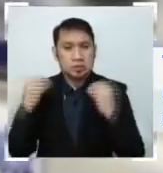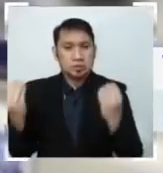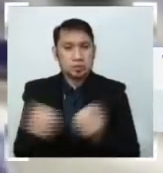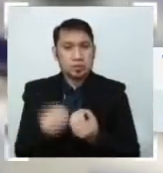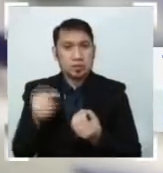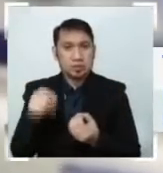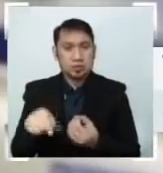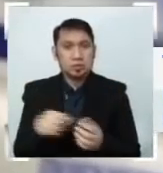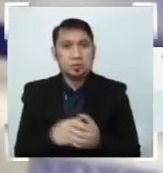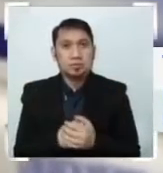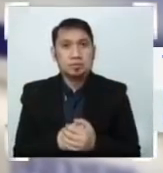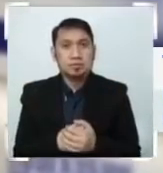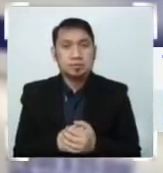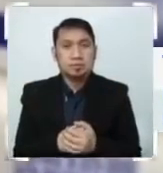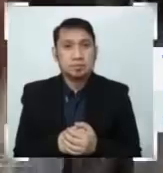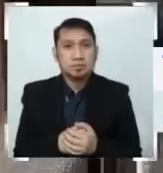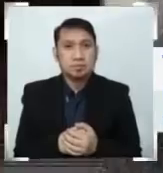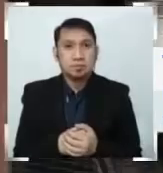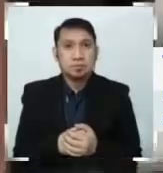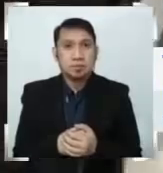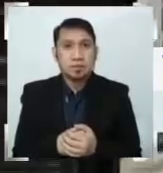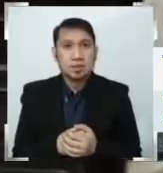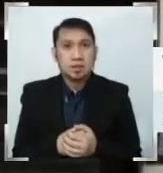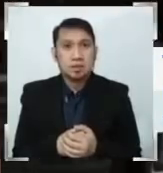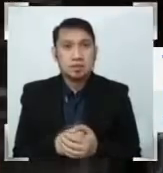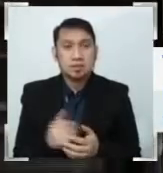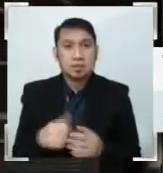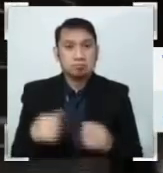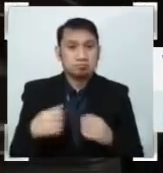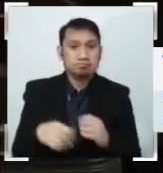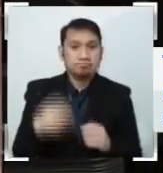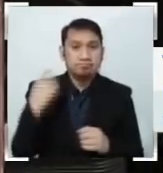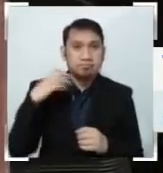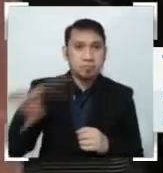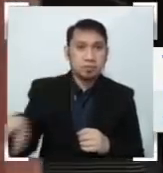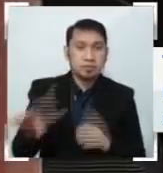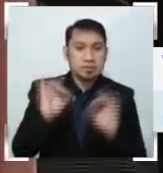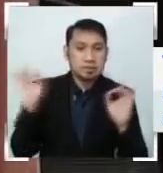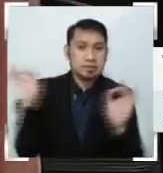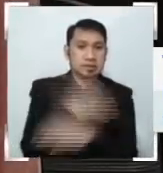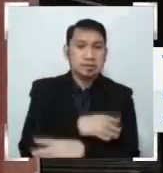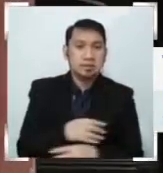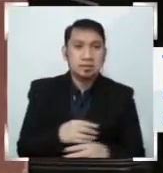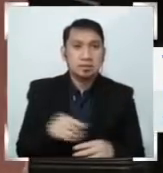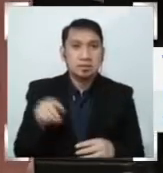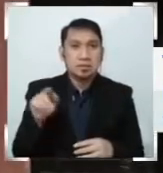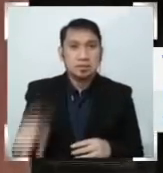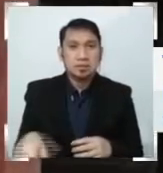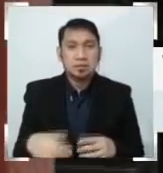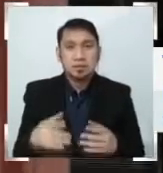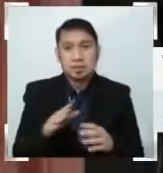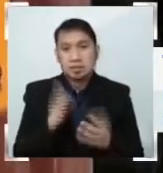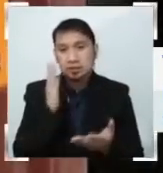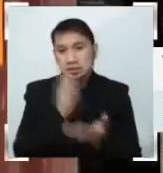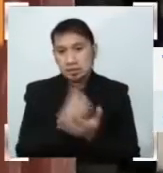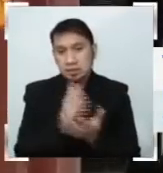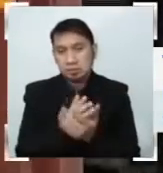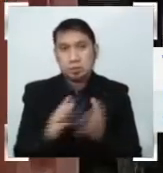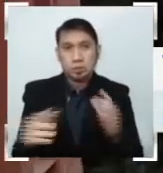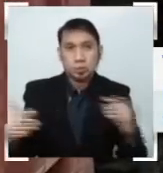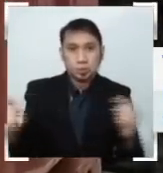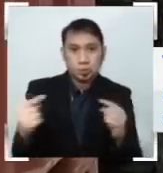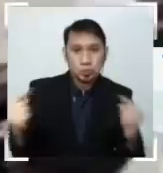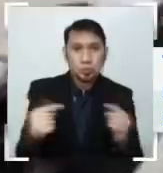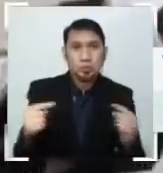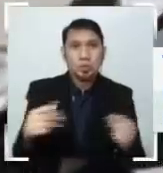o CTAP. Bumalag naman ang ilan at gumanti rin. Napawi lang ang tensyon ng mamagitan ang ibang